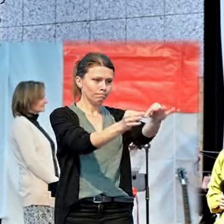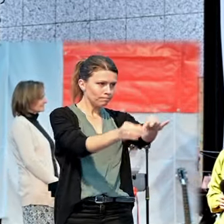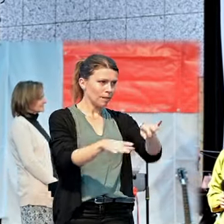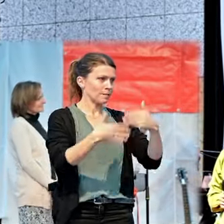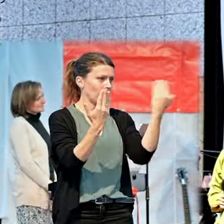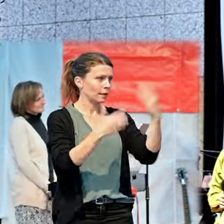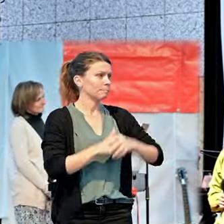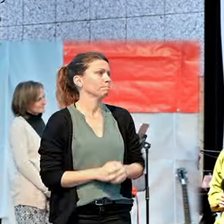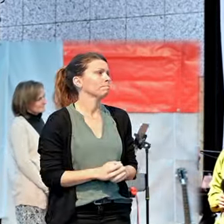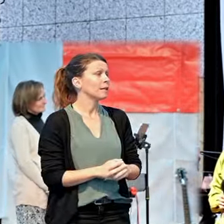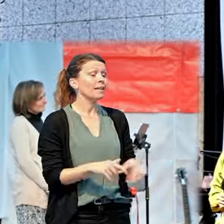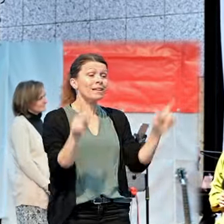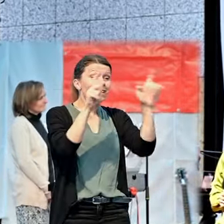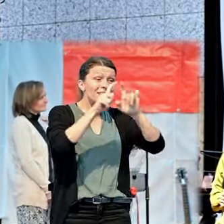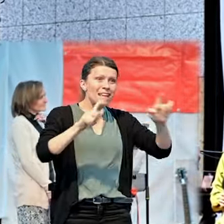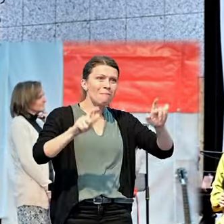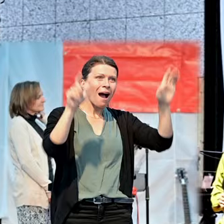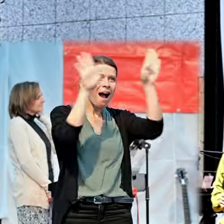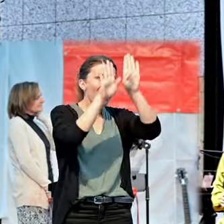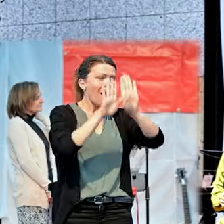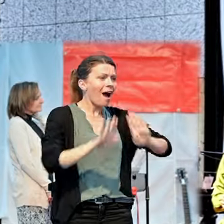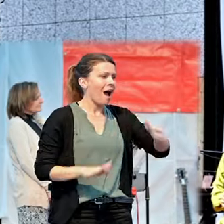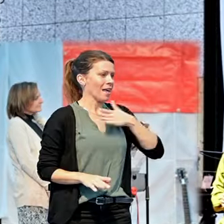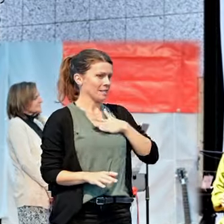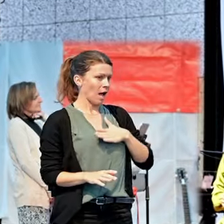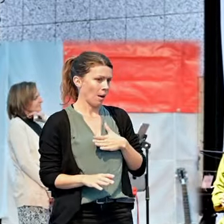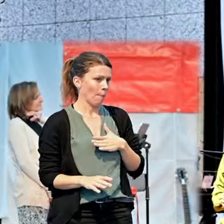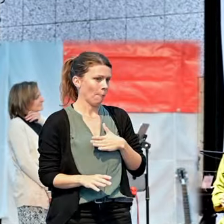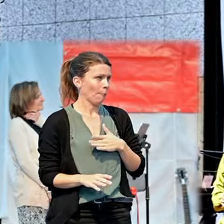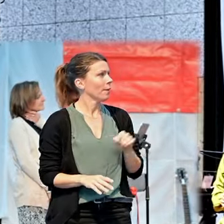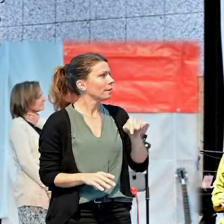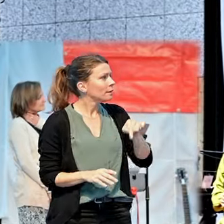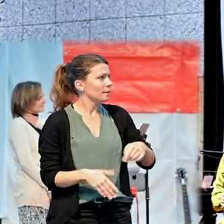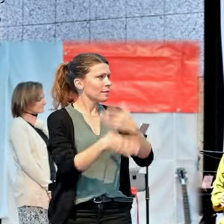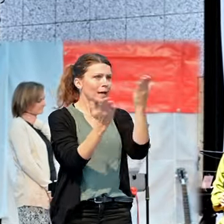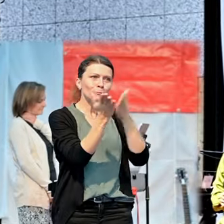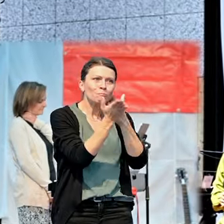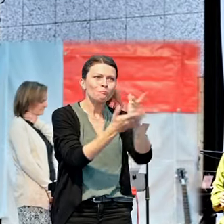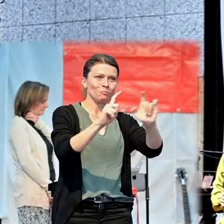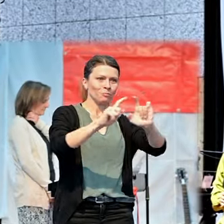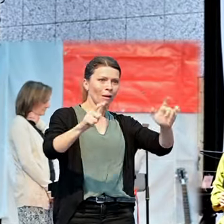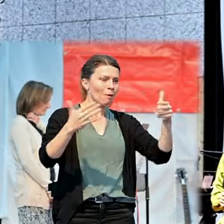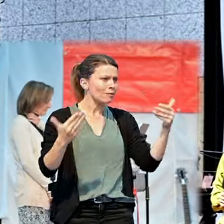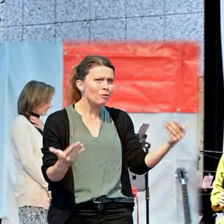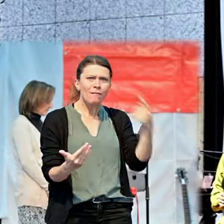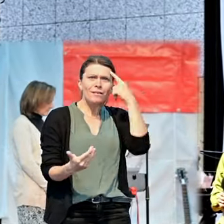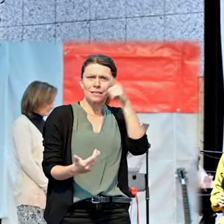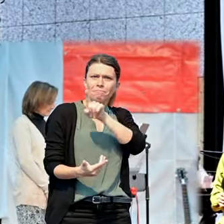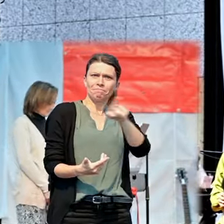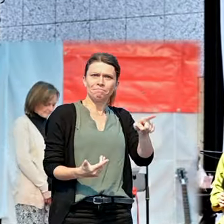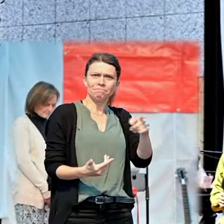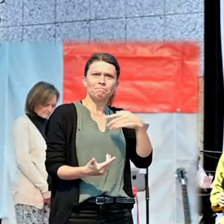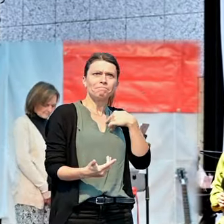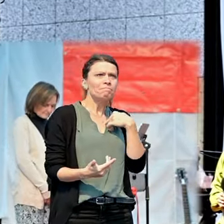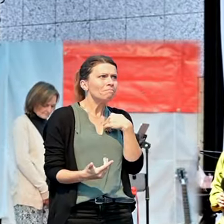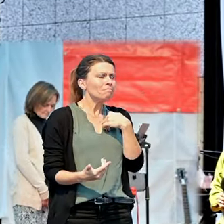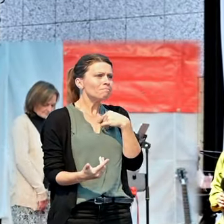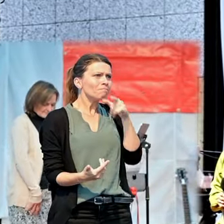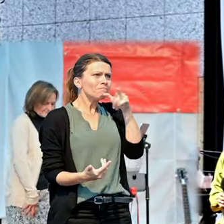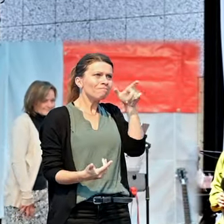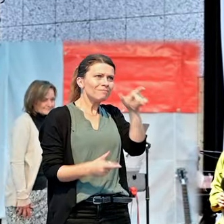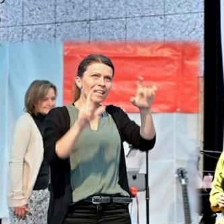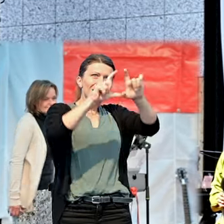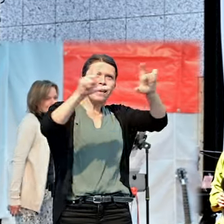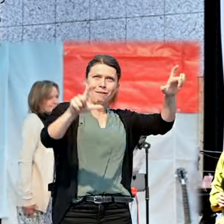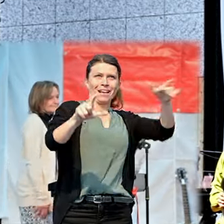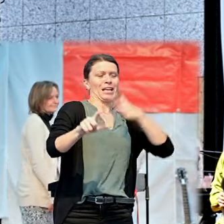Heilsam, das ist ja das Thema für diesen ganzen Tag. Und ich weiß nicht, wie es dir geht, aber mir gefällt dieses Thema